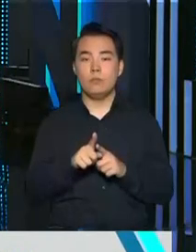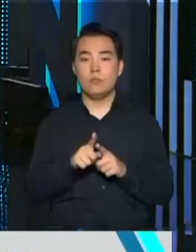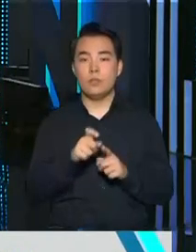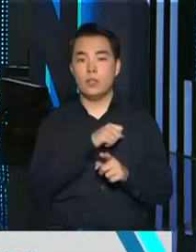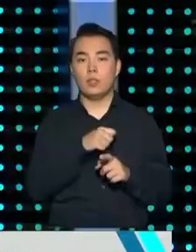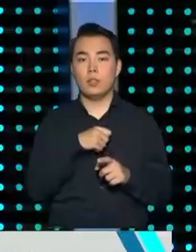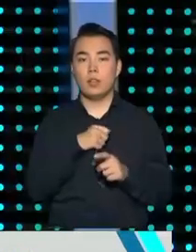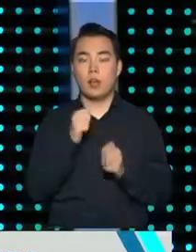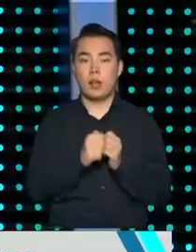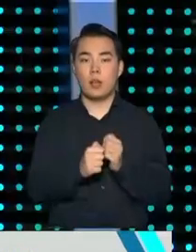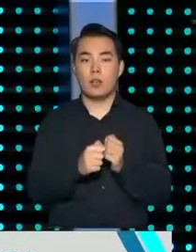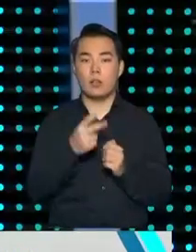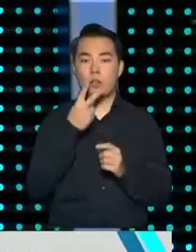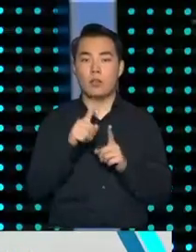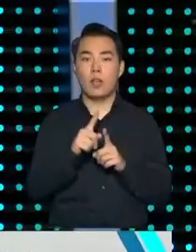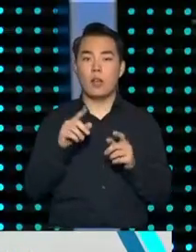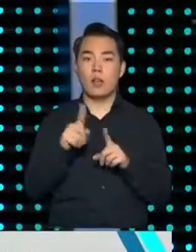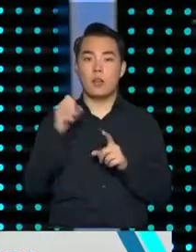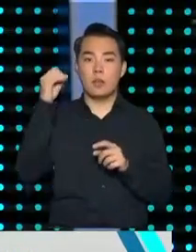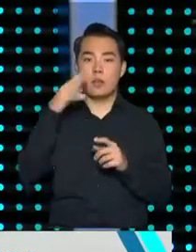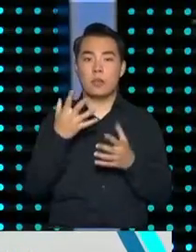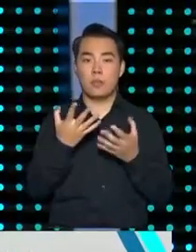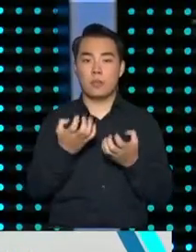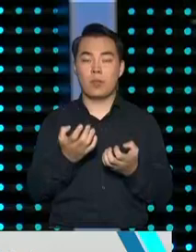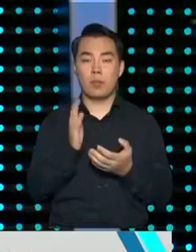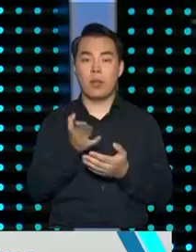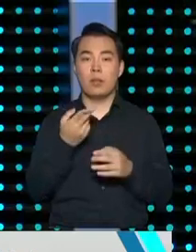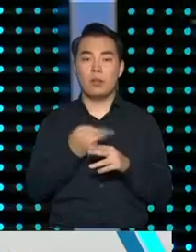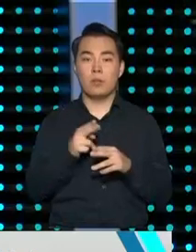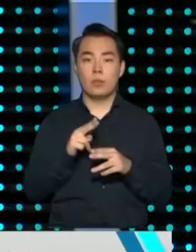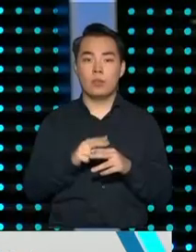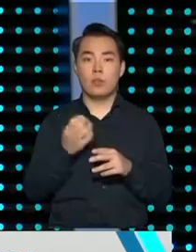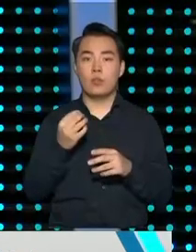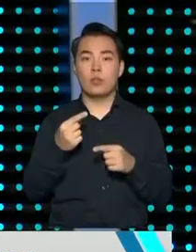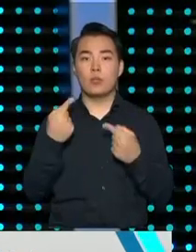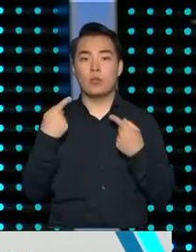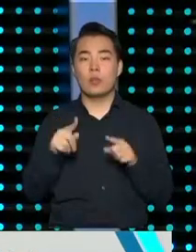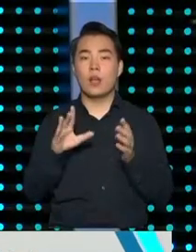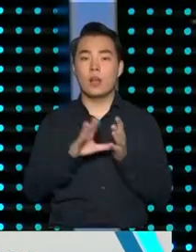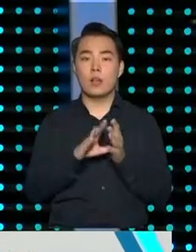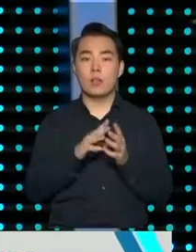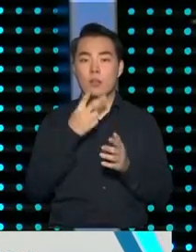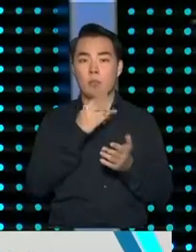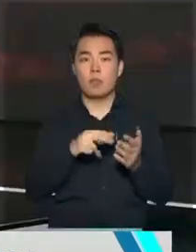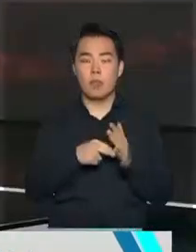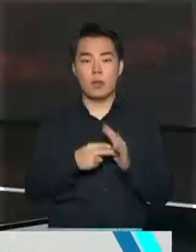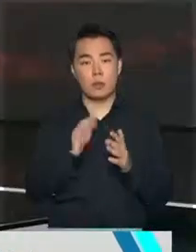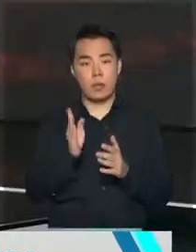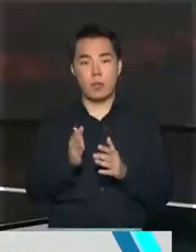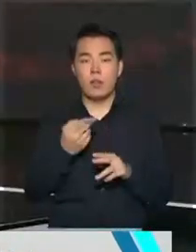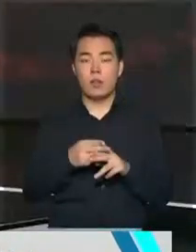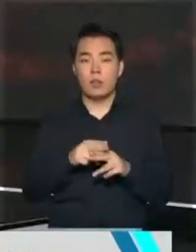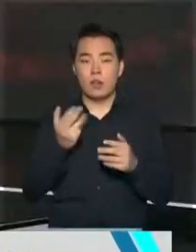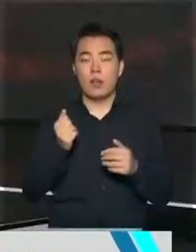негізінен осы күн мен желді, иә, энергия деп қабылдаймыз. Ал бұдан басқа да энергия көздері бар ма? Иә, бұдан басқа да энергия көздері